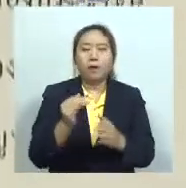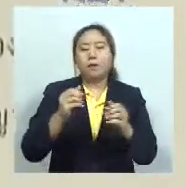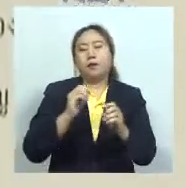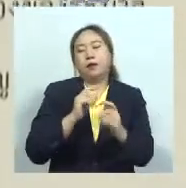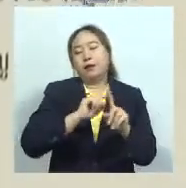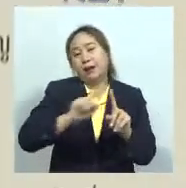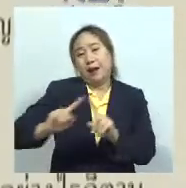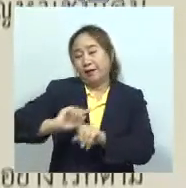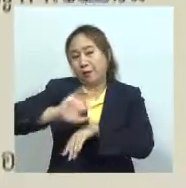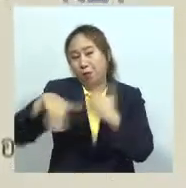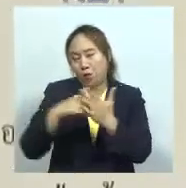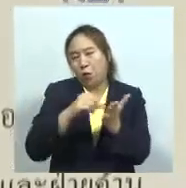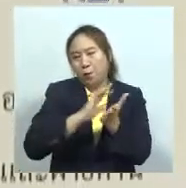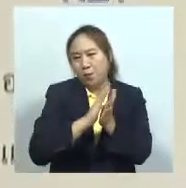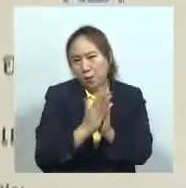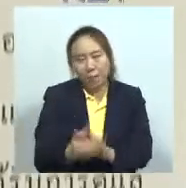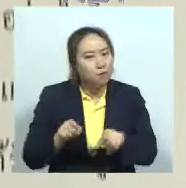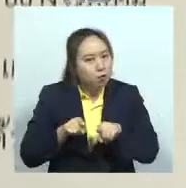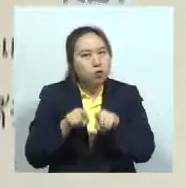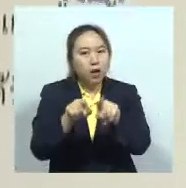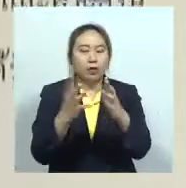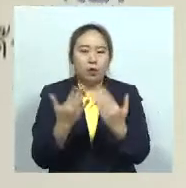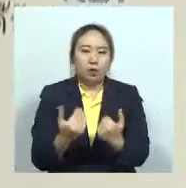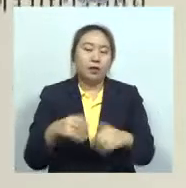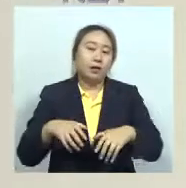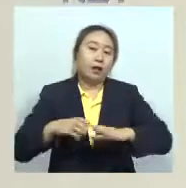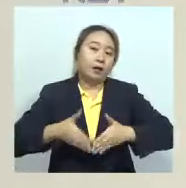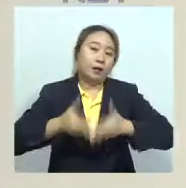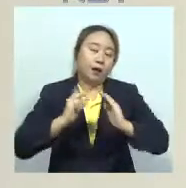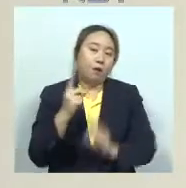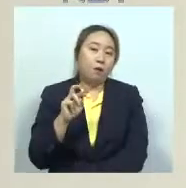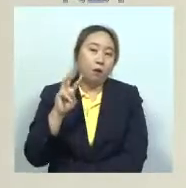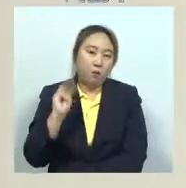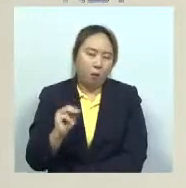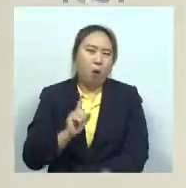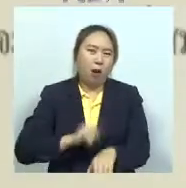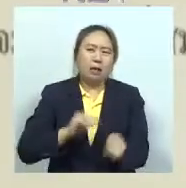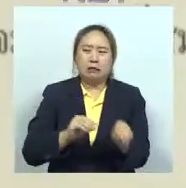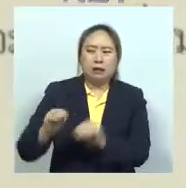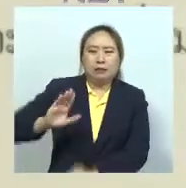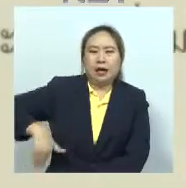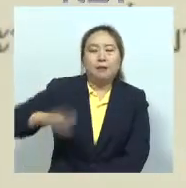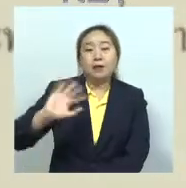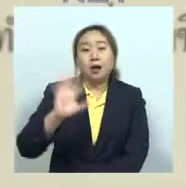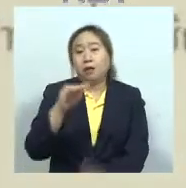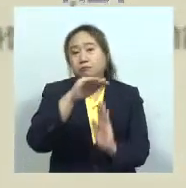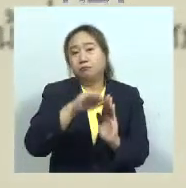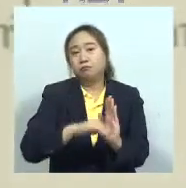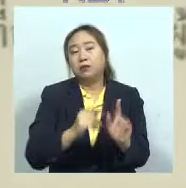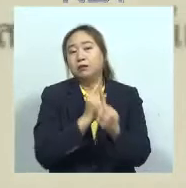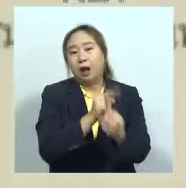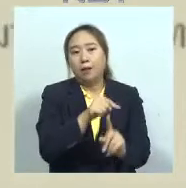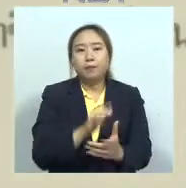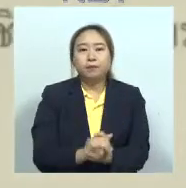รูปทุกด้านไปด้วยกันพร้อมยืนยันว่าการจัดตั้งคณะรัฐมนตรีไม่ได้ล่าช้าเป็นไปตามกรอบที่กำหน